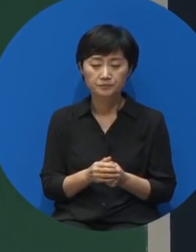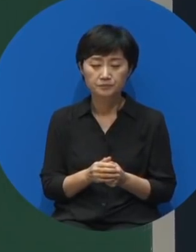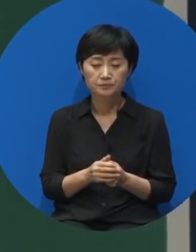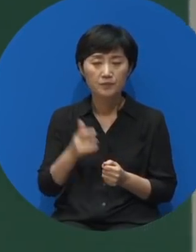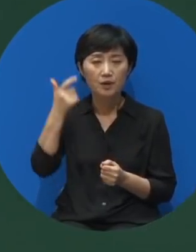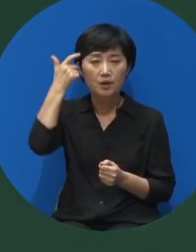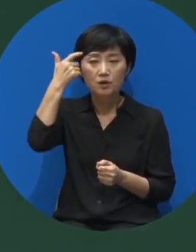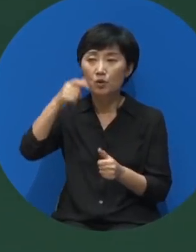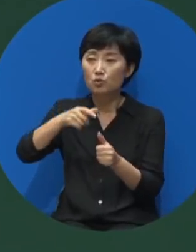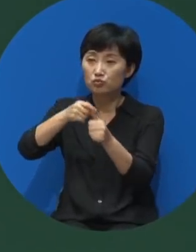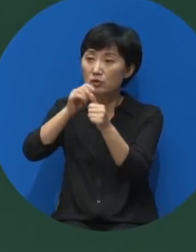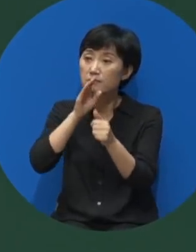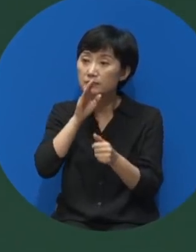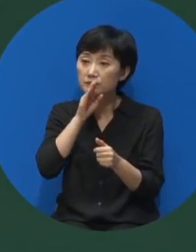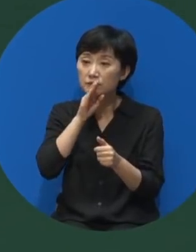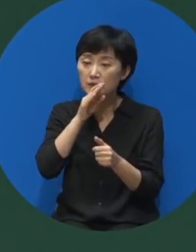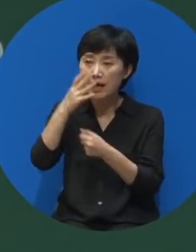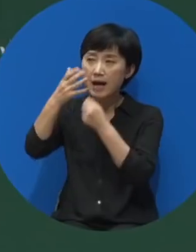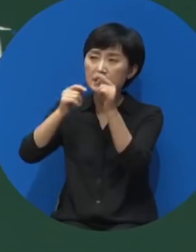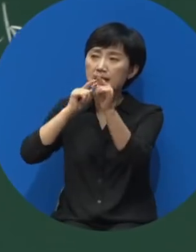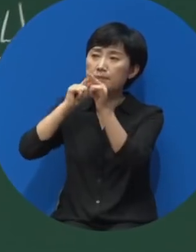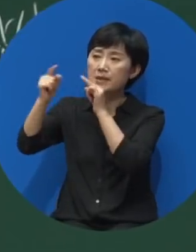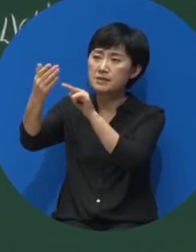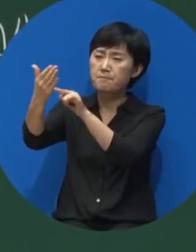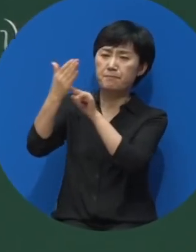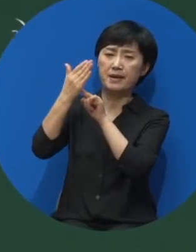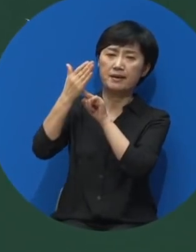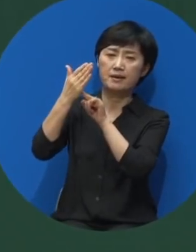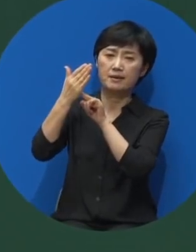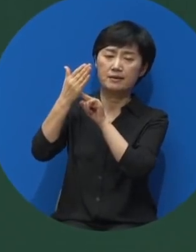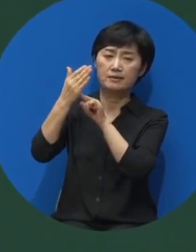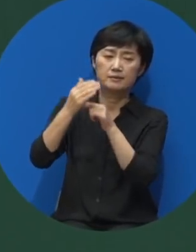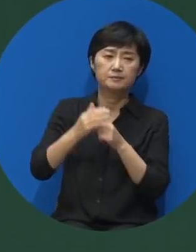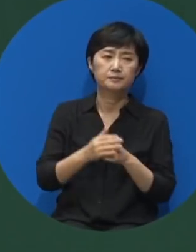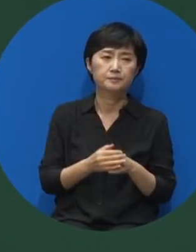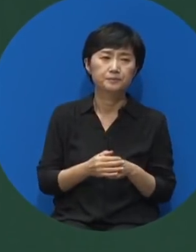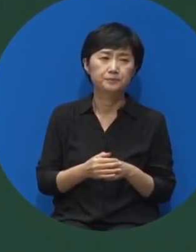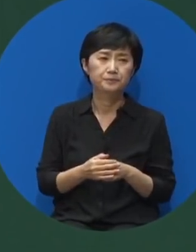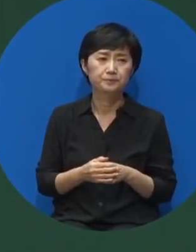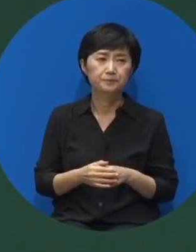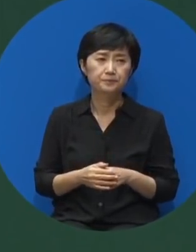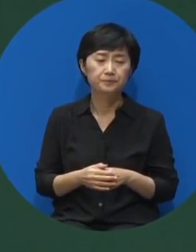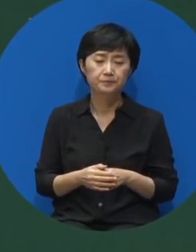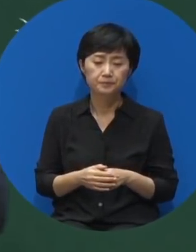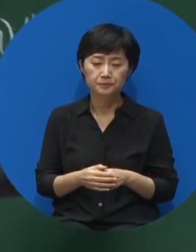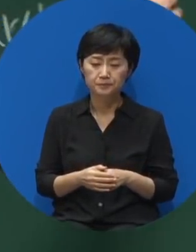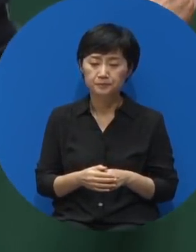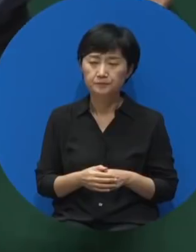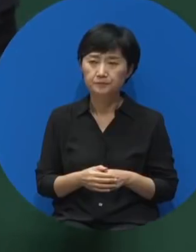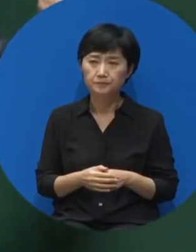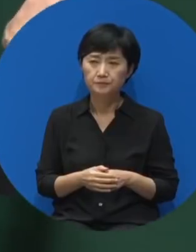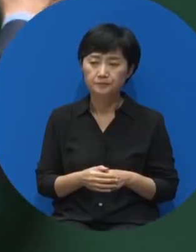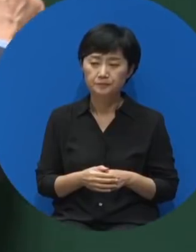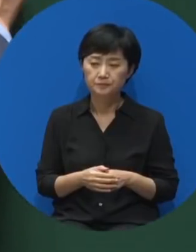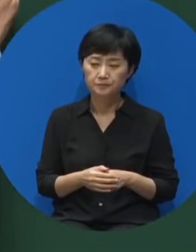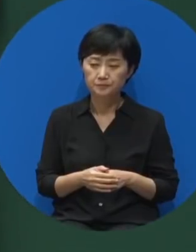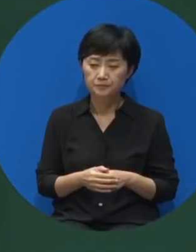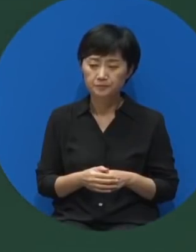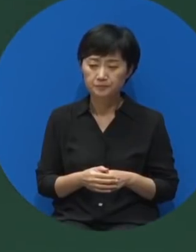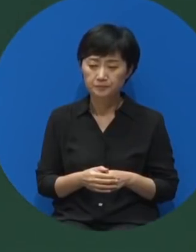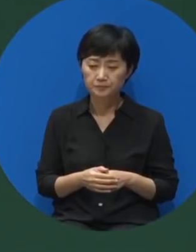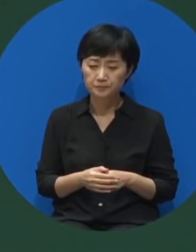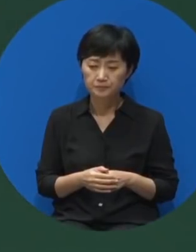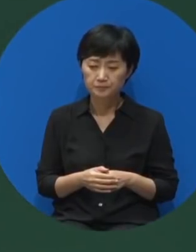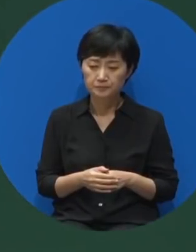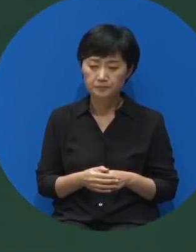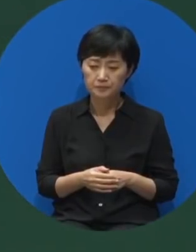완전히 하나님의 말씀이 나타나기 시작합니다. 神的话语会完全显现. 아까도 얘기했습니다만은